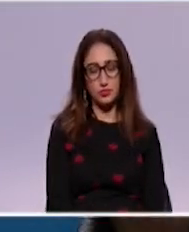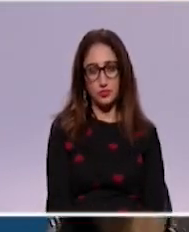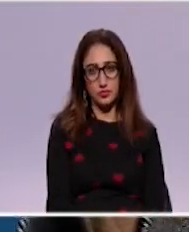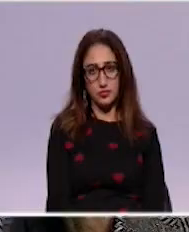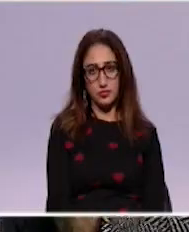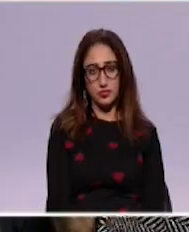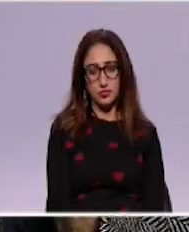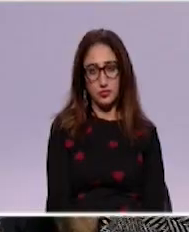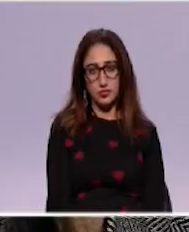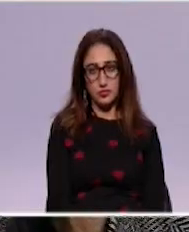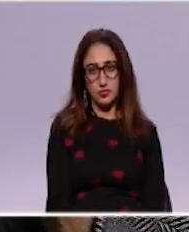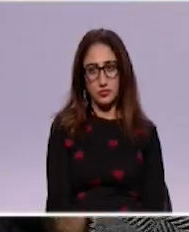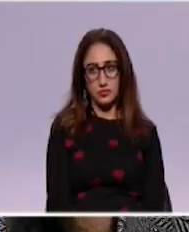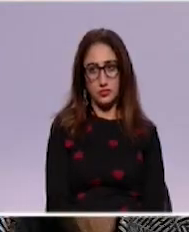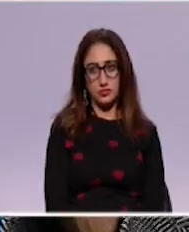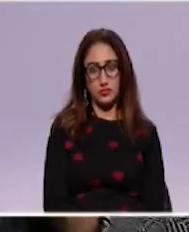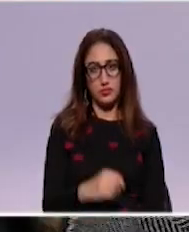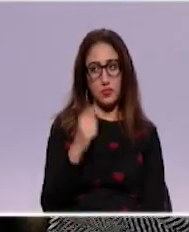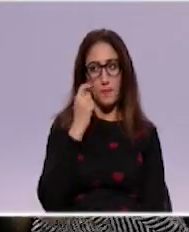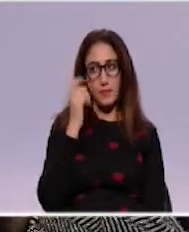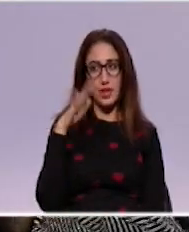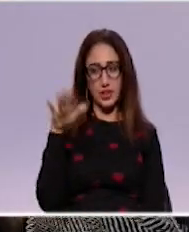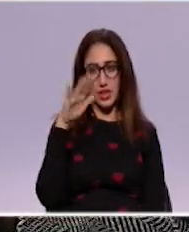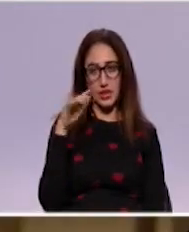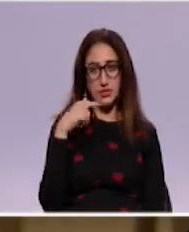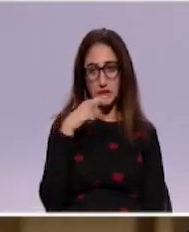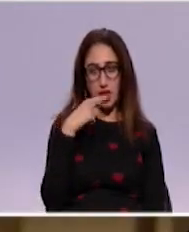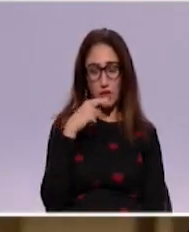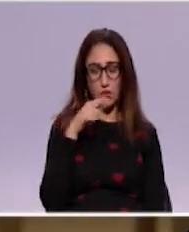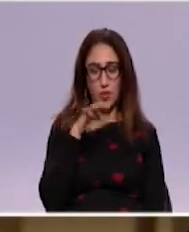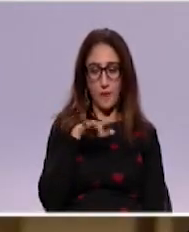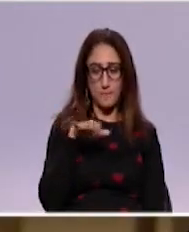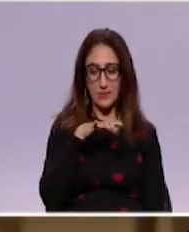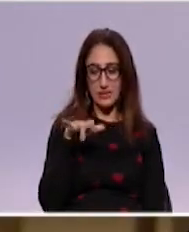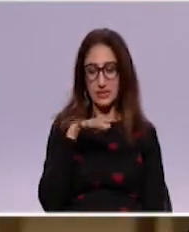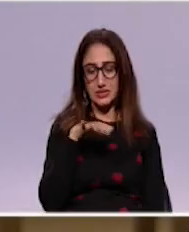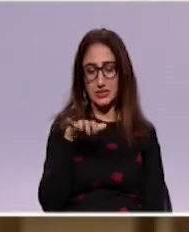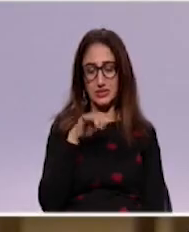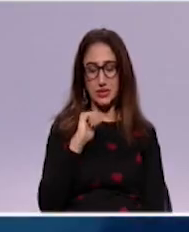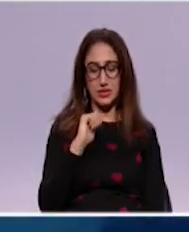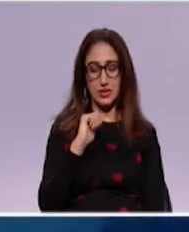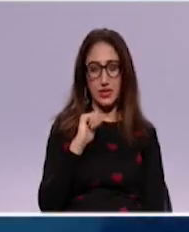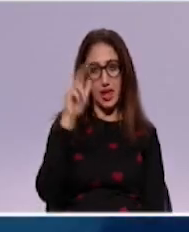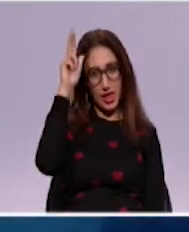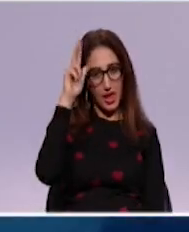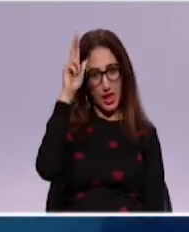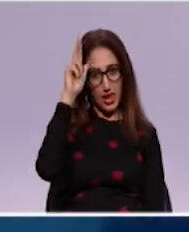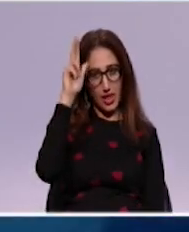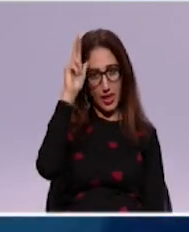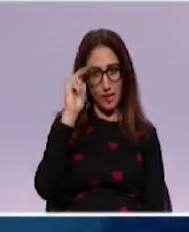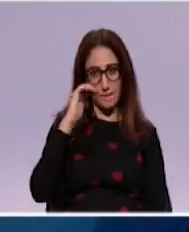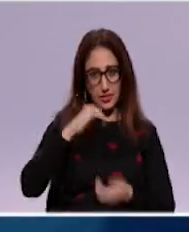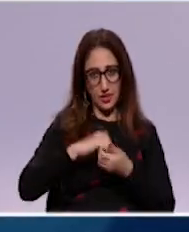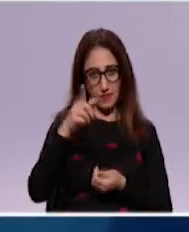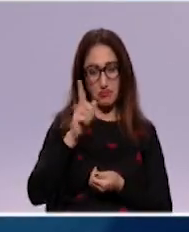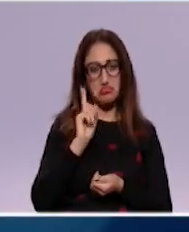انا ما اعرفش بس في ناس قالوا لي يعني هل المزيكا دي لما حطوها في الاعلان تعاقدوا معك